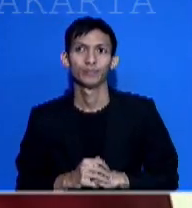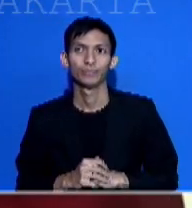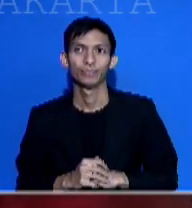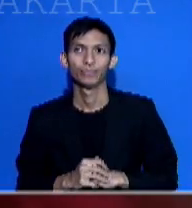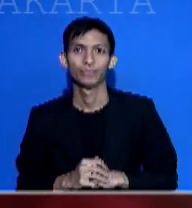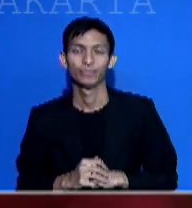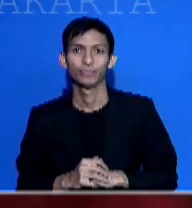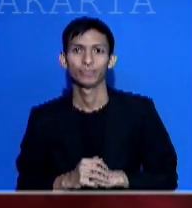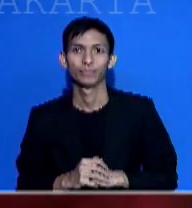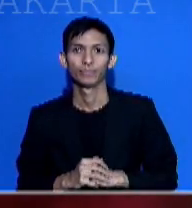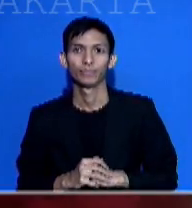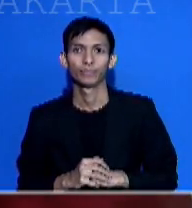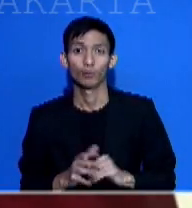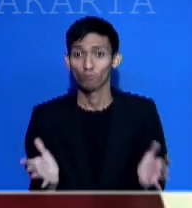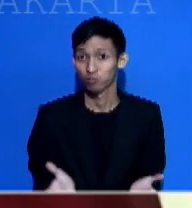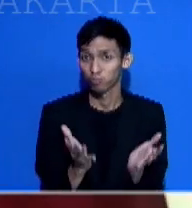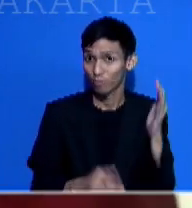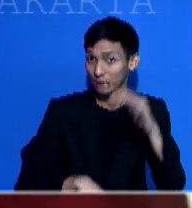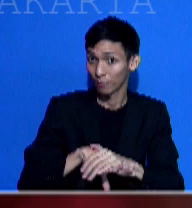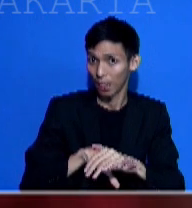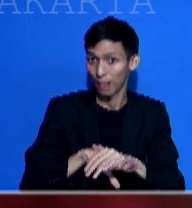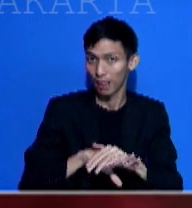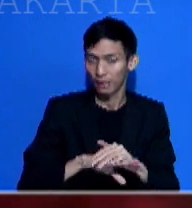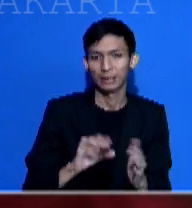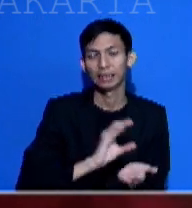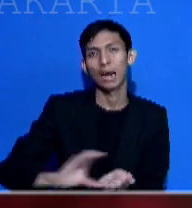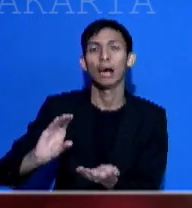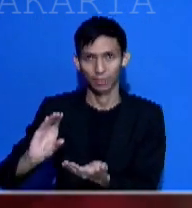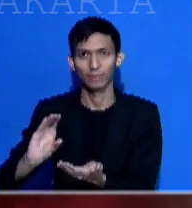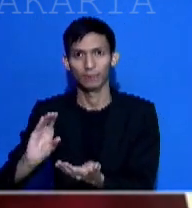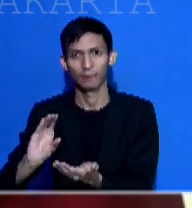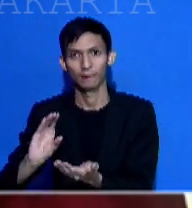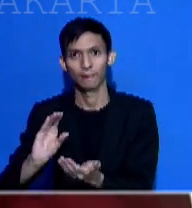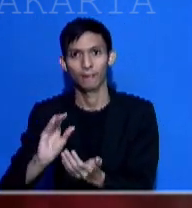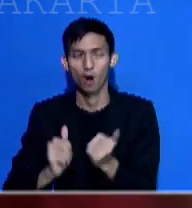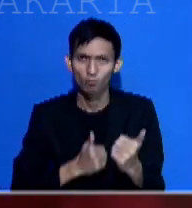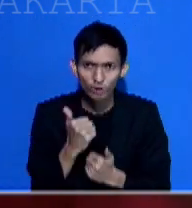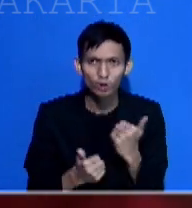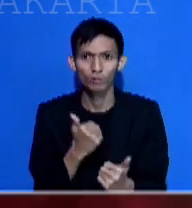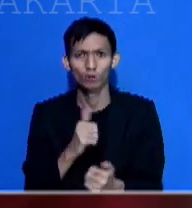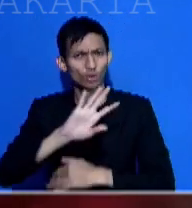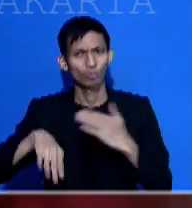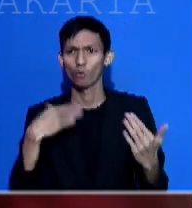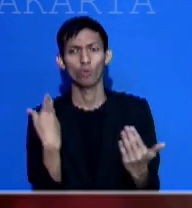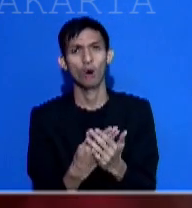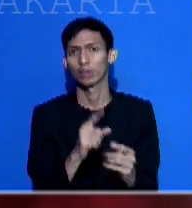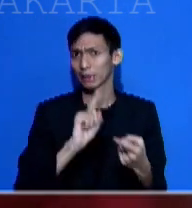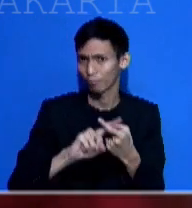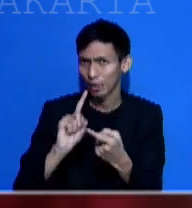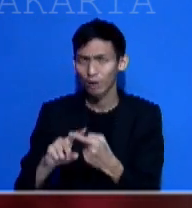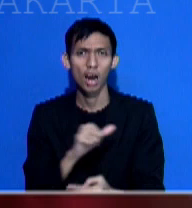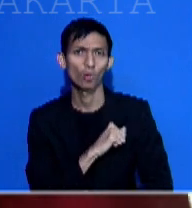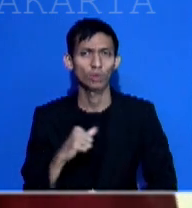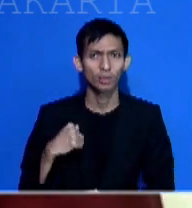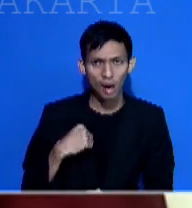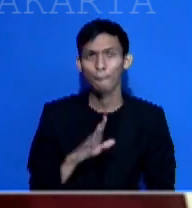Mengoptimalkan zakat, kalau bahasanya zakat produktif, itu dari seluruh teman-teman anggota yang ngurus,